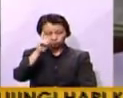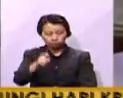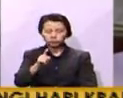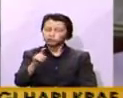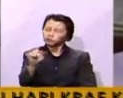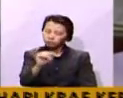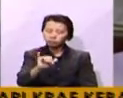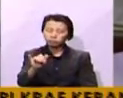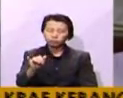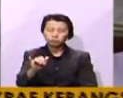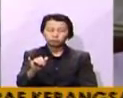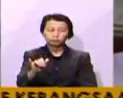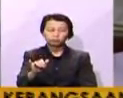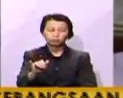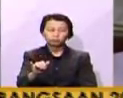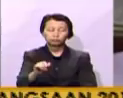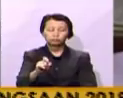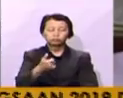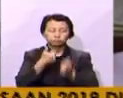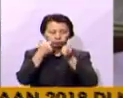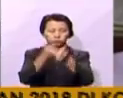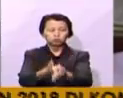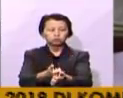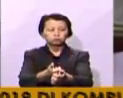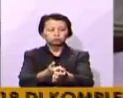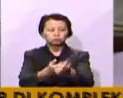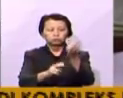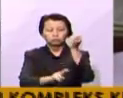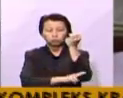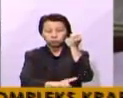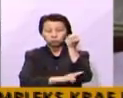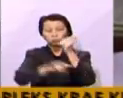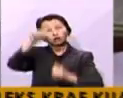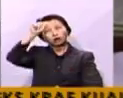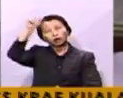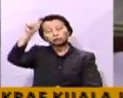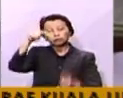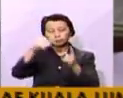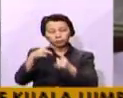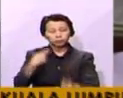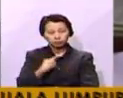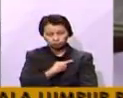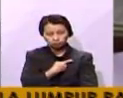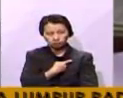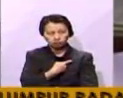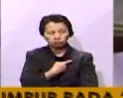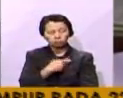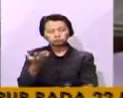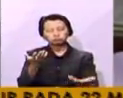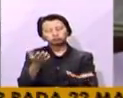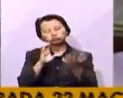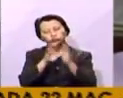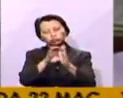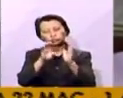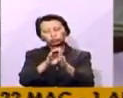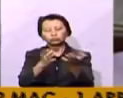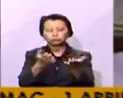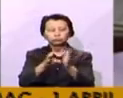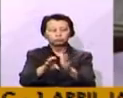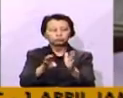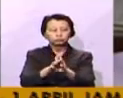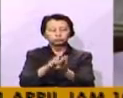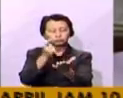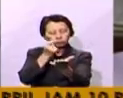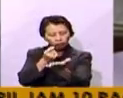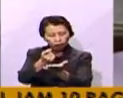juga patuh pada hukum-hukum Allah kepada kita. Antaranya